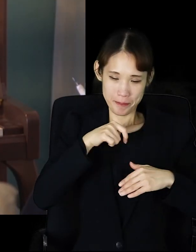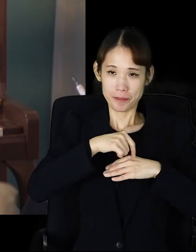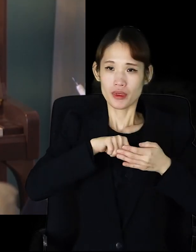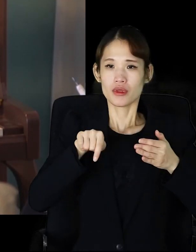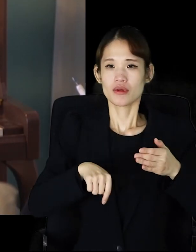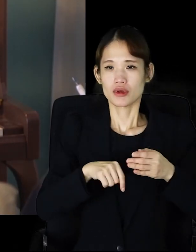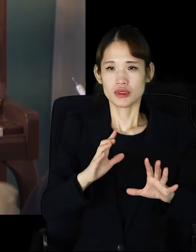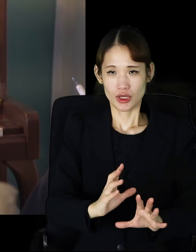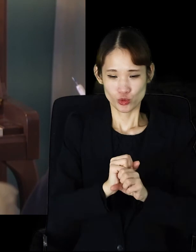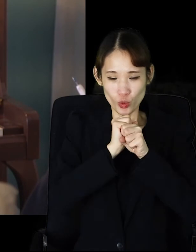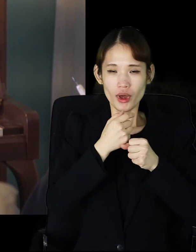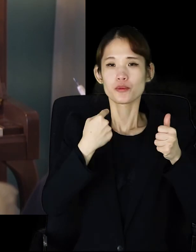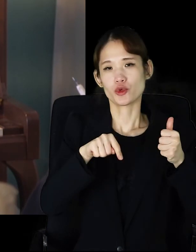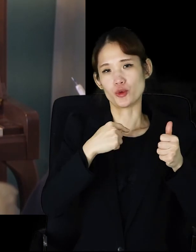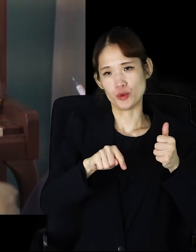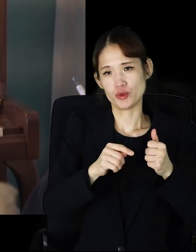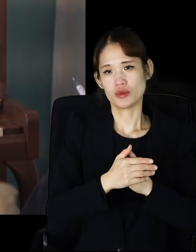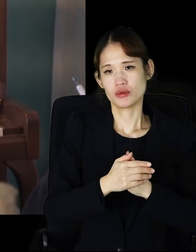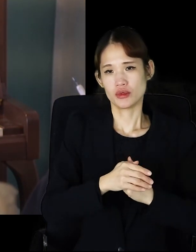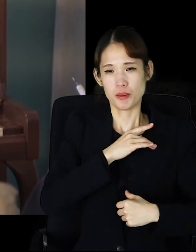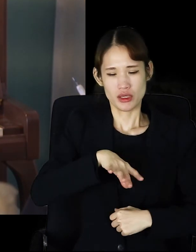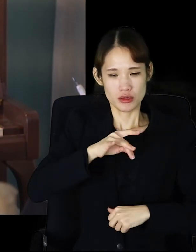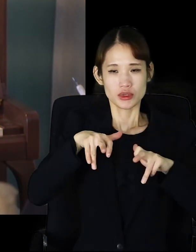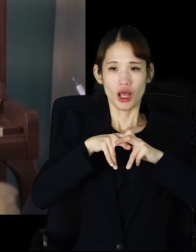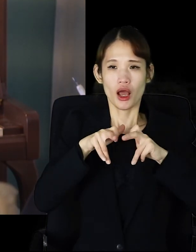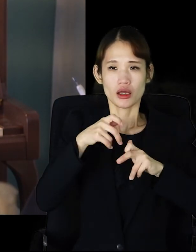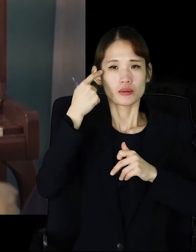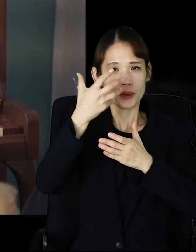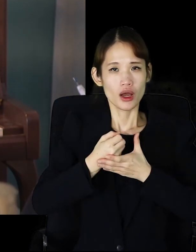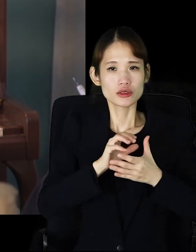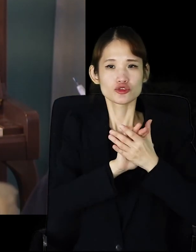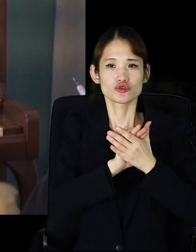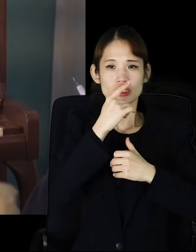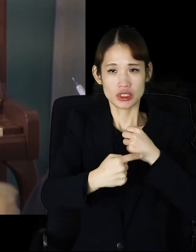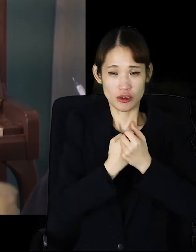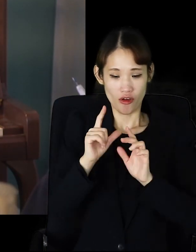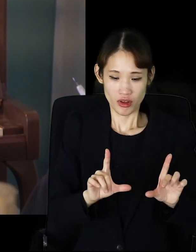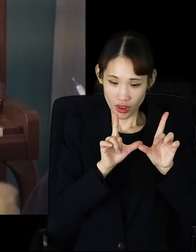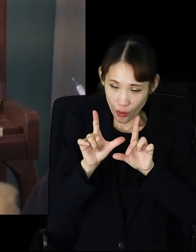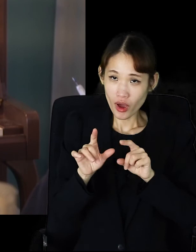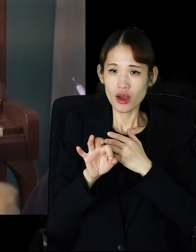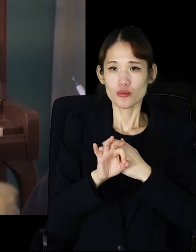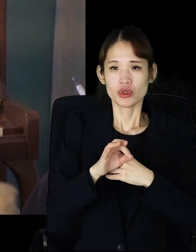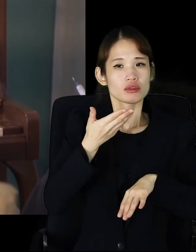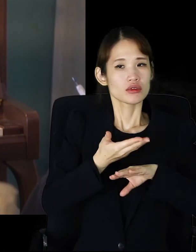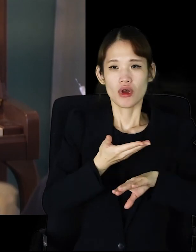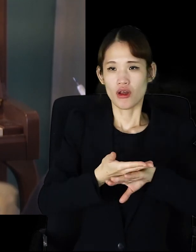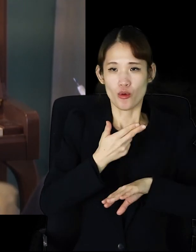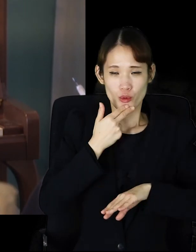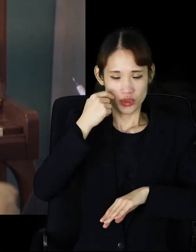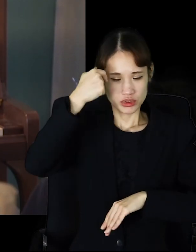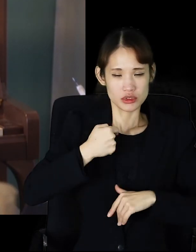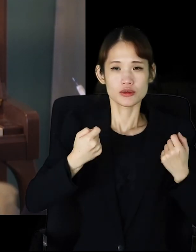제일 필요한 게 전 통합교육이라고 생각을 하거든요. 처음에는 저를 장애인으로 본 친구들도 1년을 같이 생활하다 보면은 별로 다르지 않다는 걸